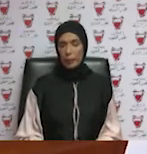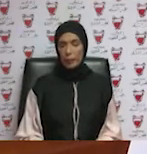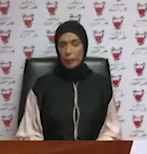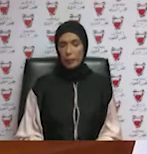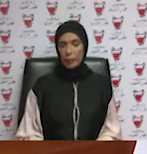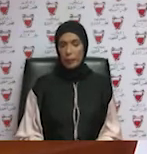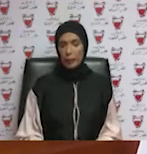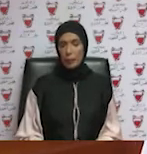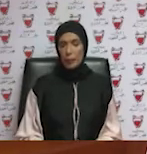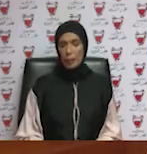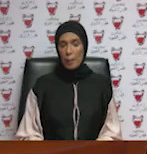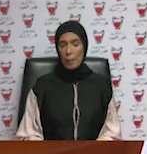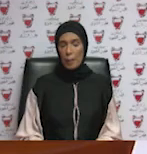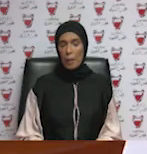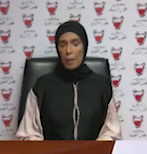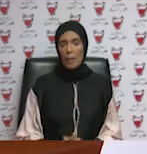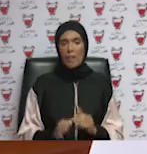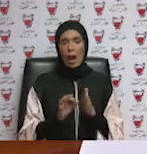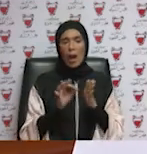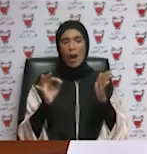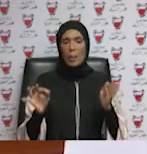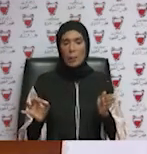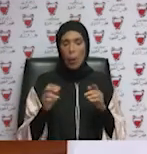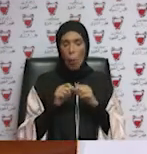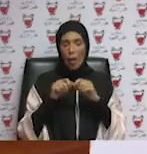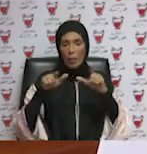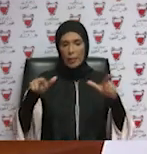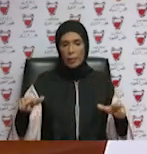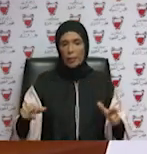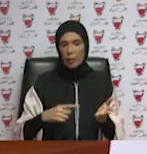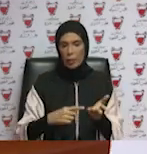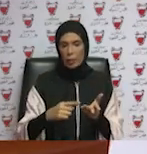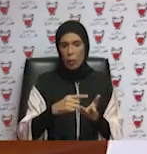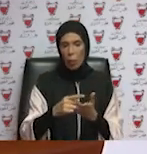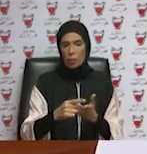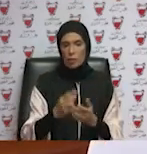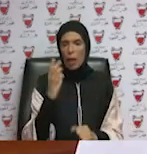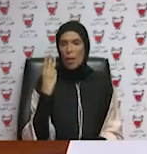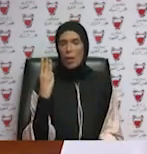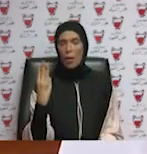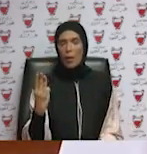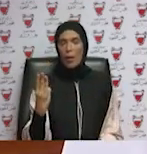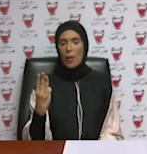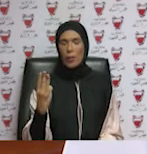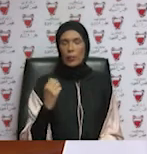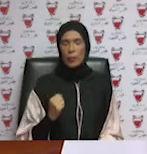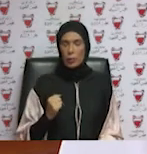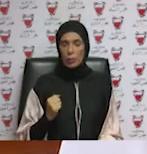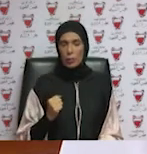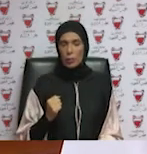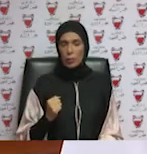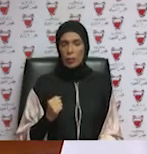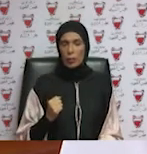2017. طبعا مع الرئيس أود فقط أن أشير إلى التوصية رقم 3 في تقرير اللجنة،